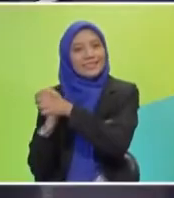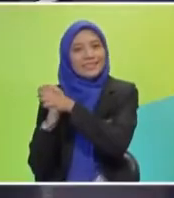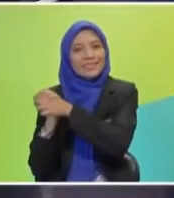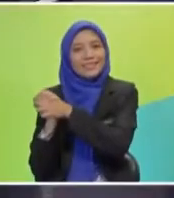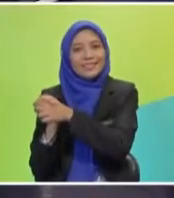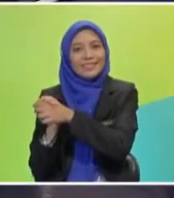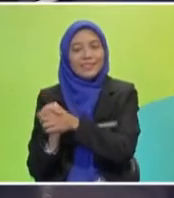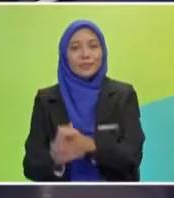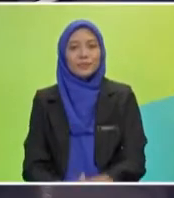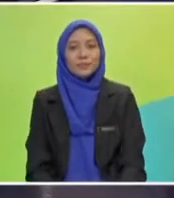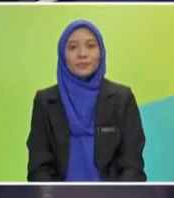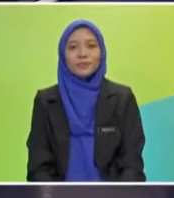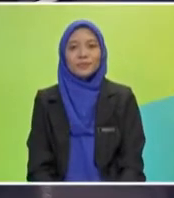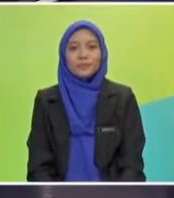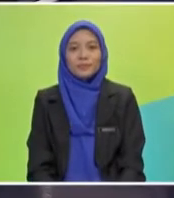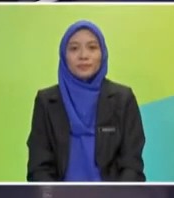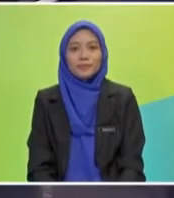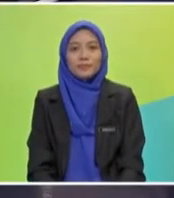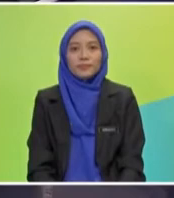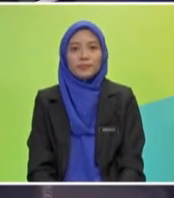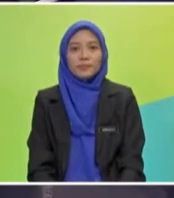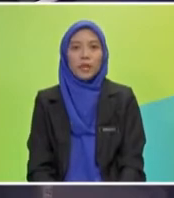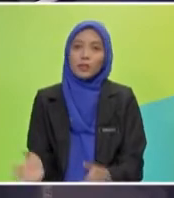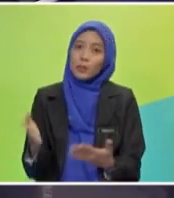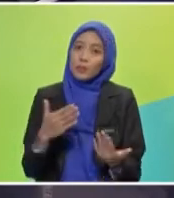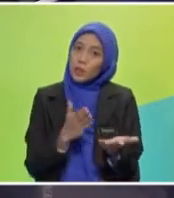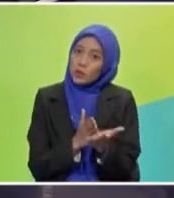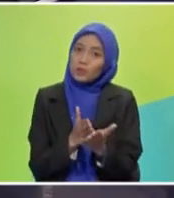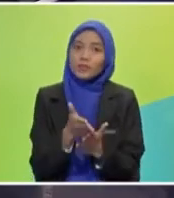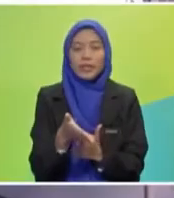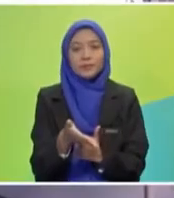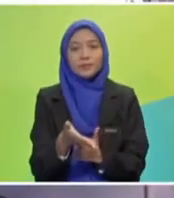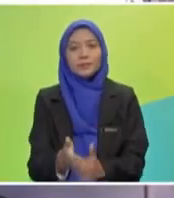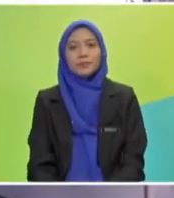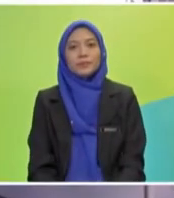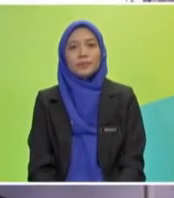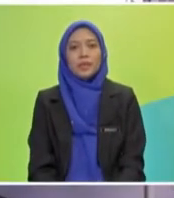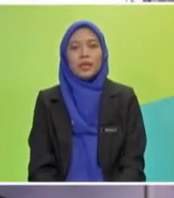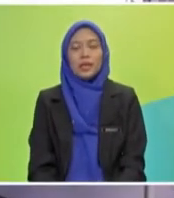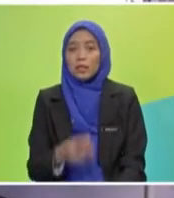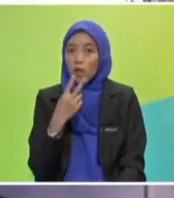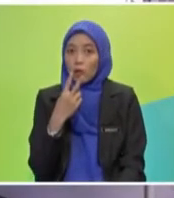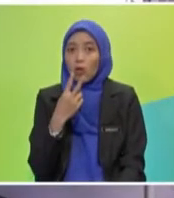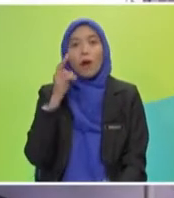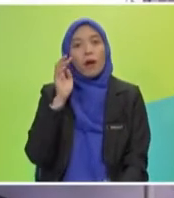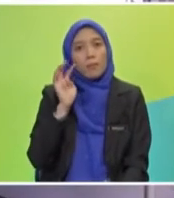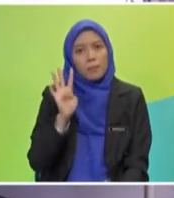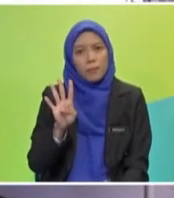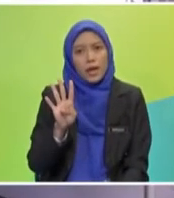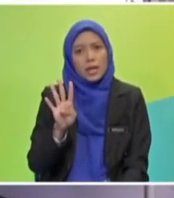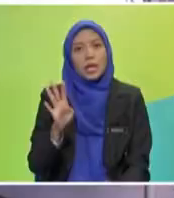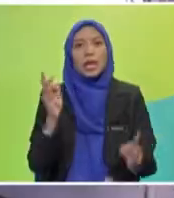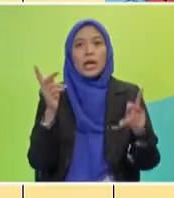Tahniah. Okey. Baik. Jom cikgu. Kita teruskan. Okay. Baik. Jadi kita akan dapati 4 kali